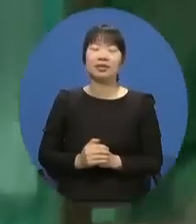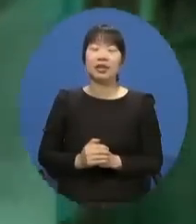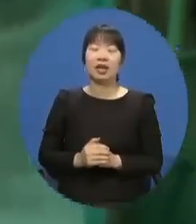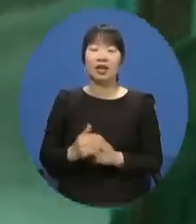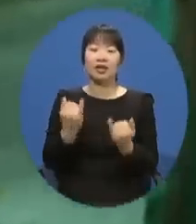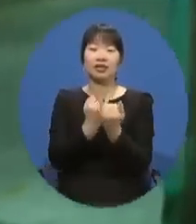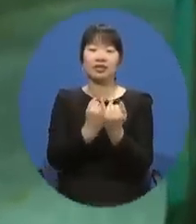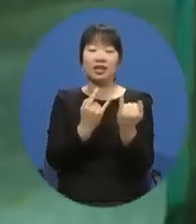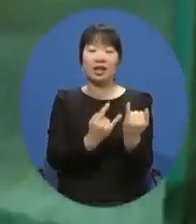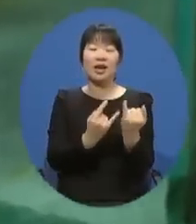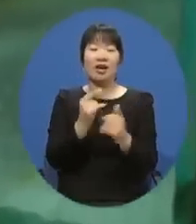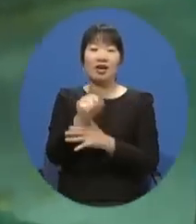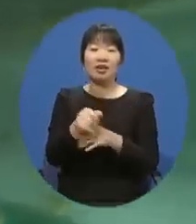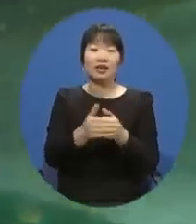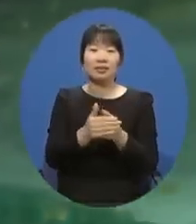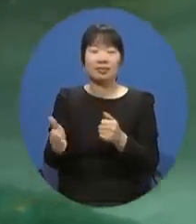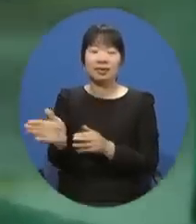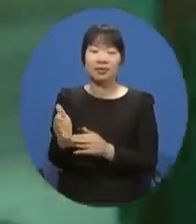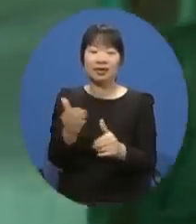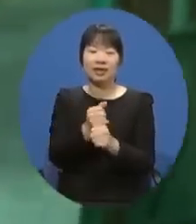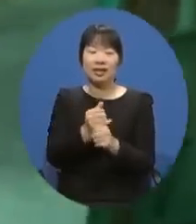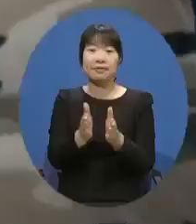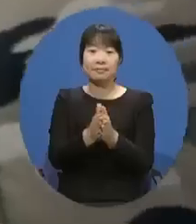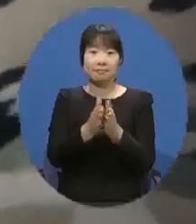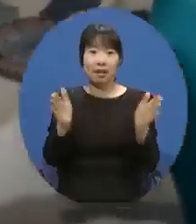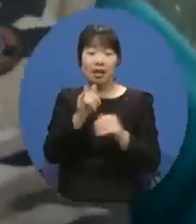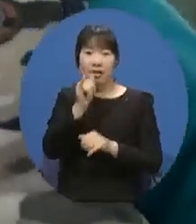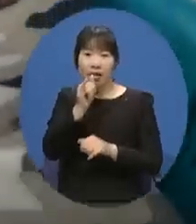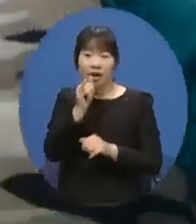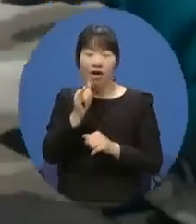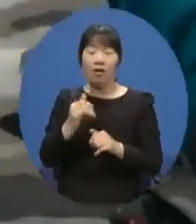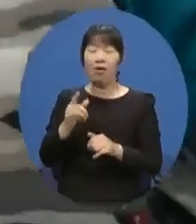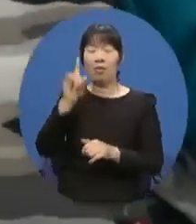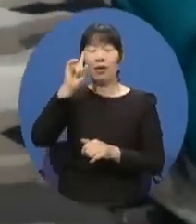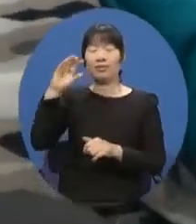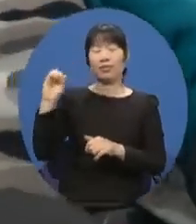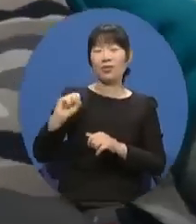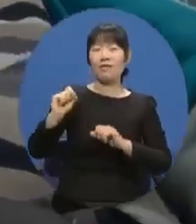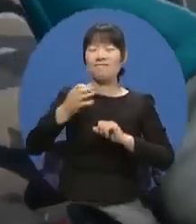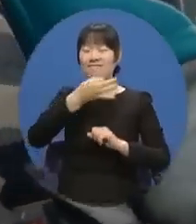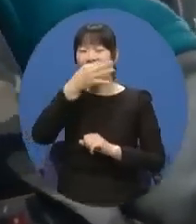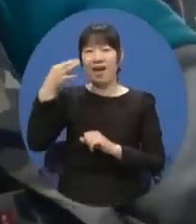주인 아주머니의 허락으로 물고기 잡기에 나섰는데요. 완전 신났습니다.